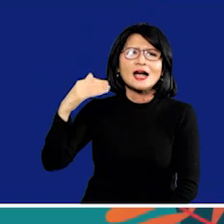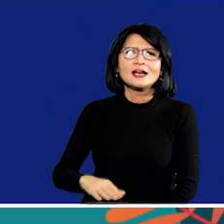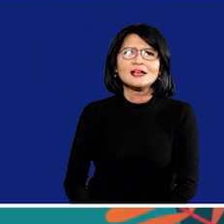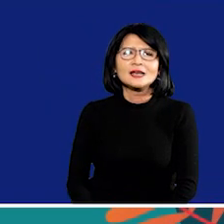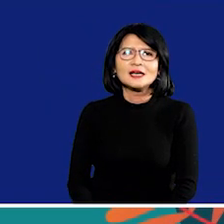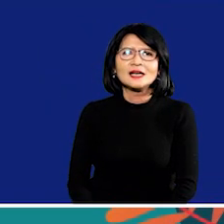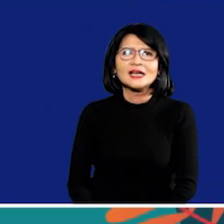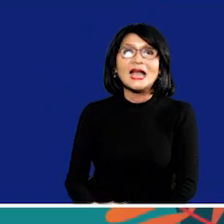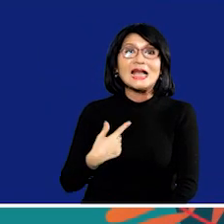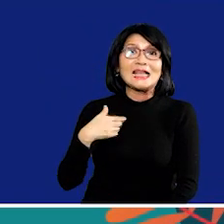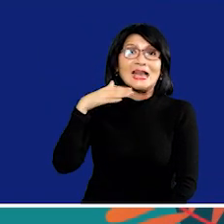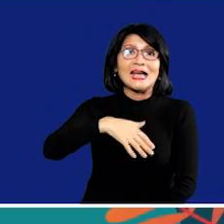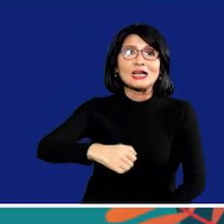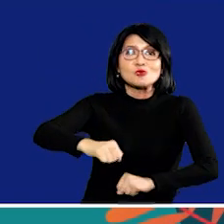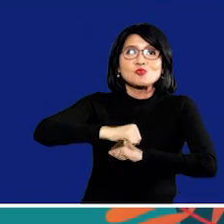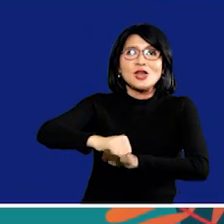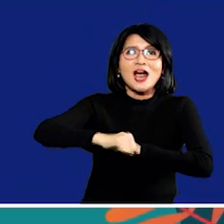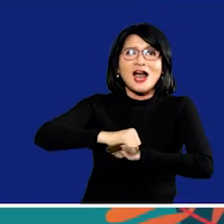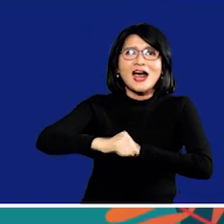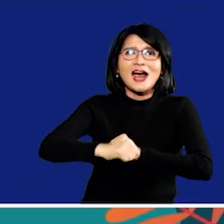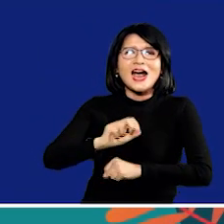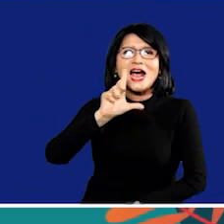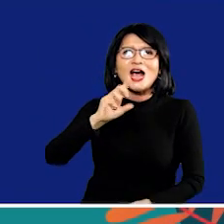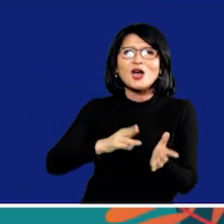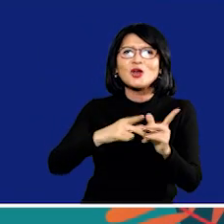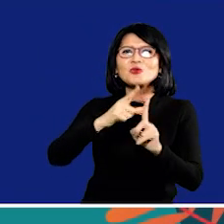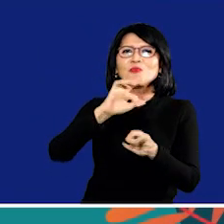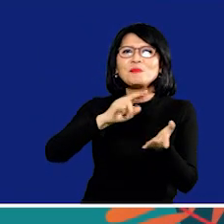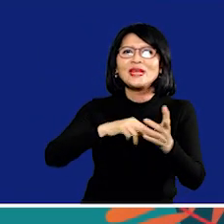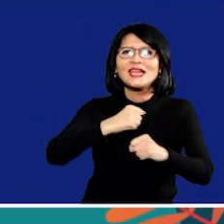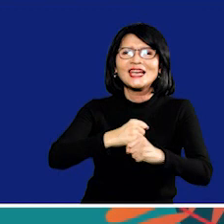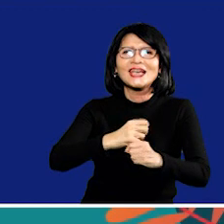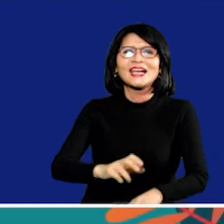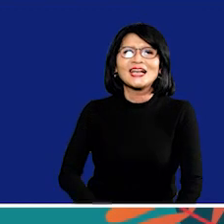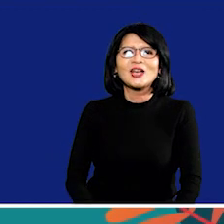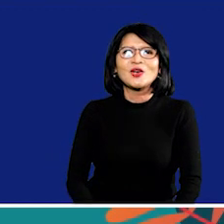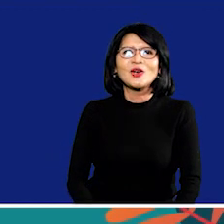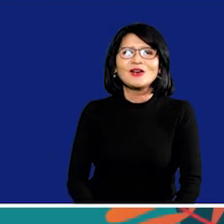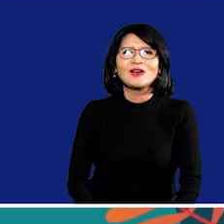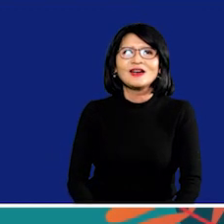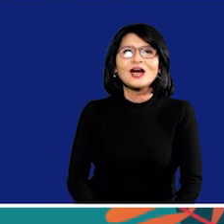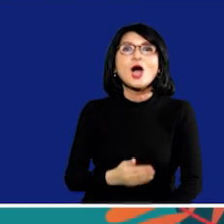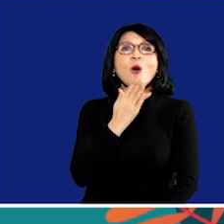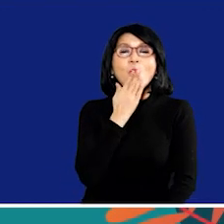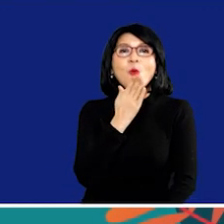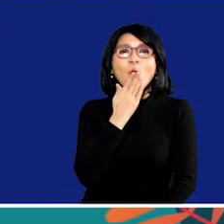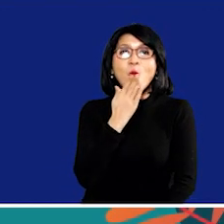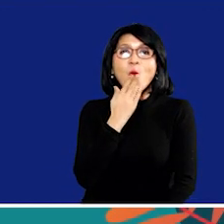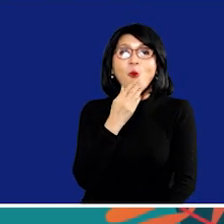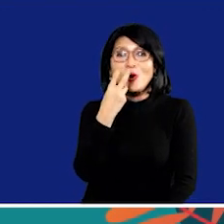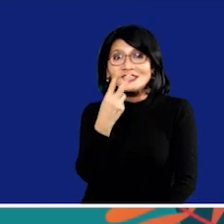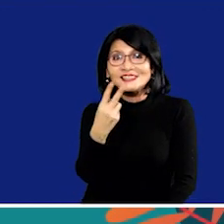Oke. Okay. Naik kuda lumping. Hilang naik kuda lumping. Oh, ada